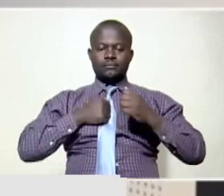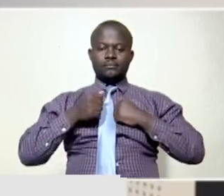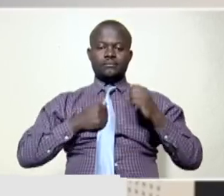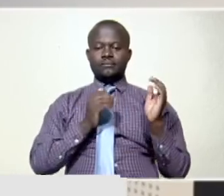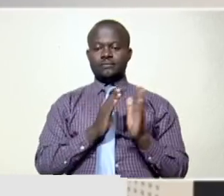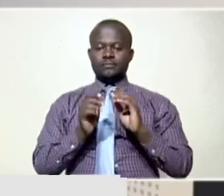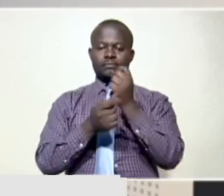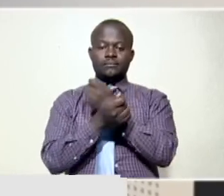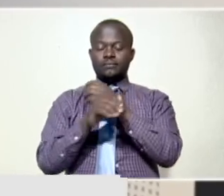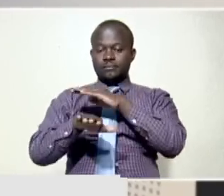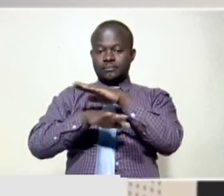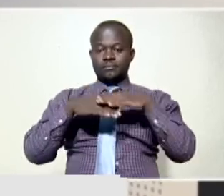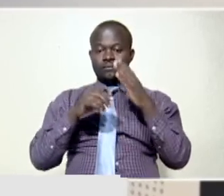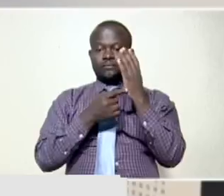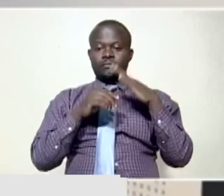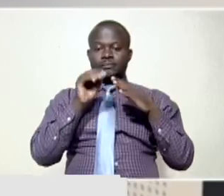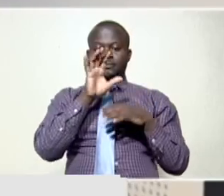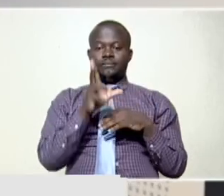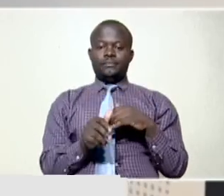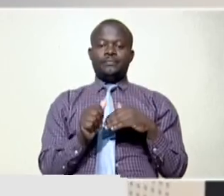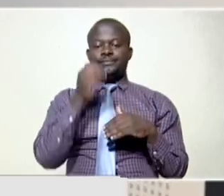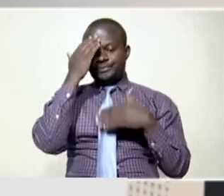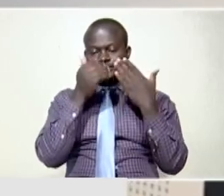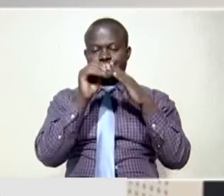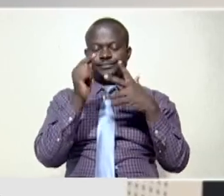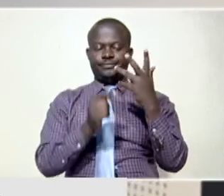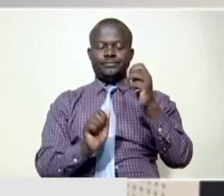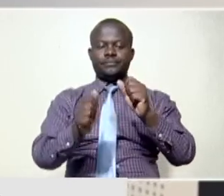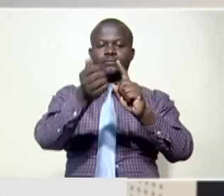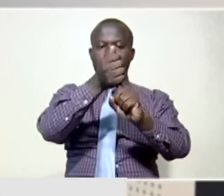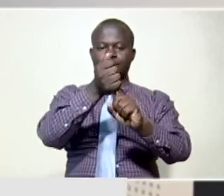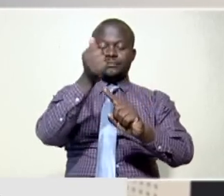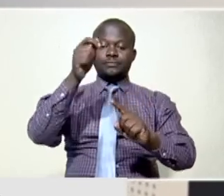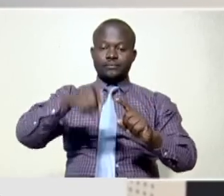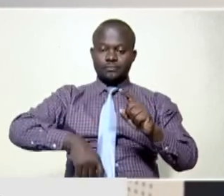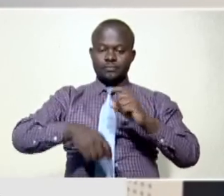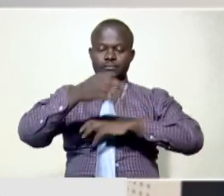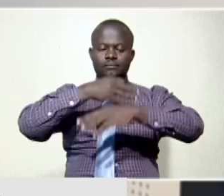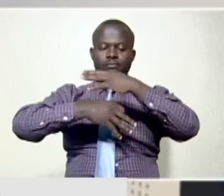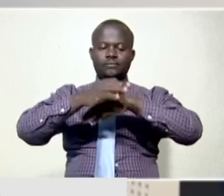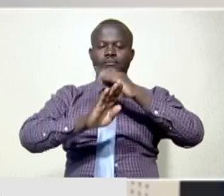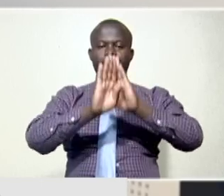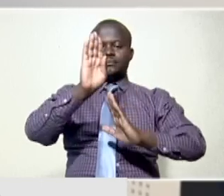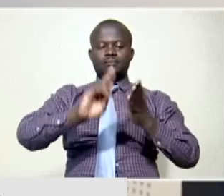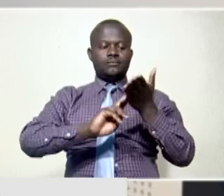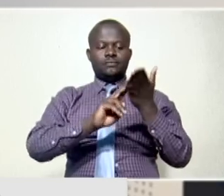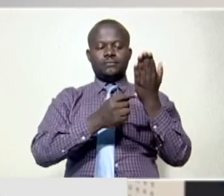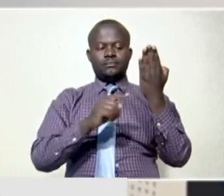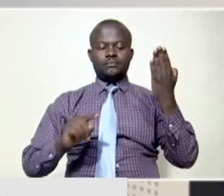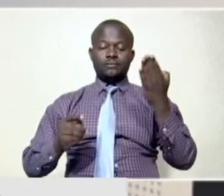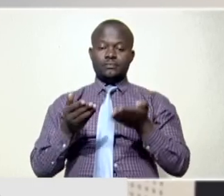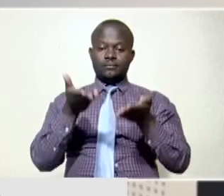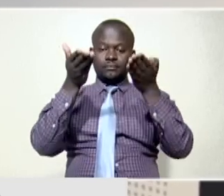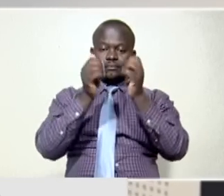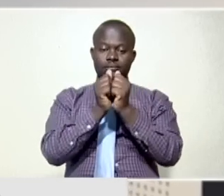rurateganya kuba igicumbi cy'ikoranabuhanga muri Afurika. Kugira ngo ibyo bigerweho, dukeneye inganda ziteye imbere zikoresha ikoranabuhanga ryisumbuye